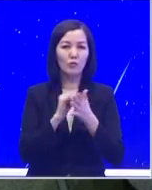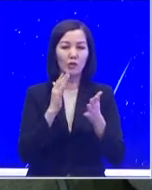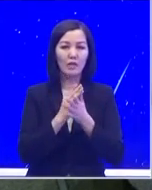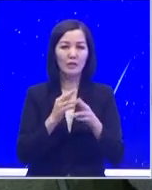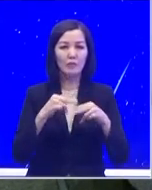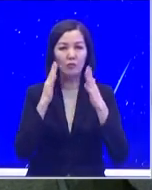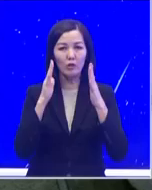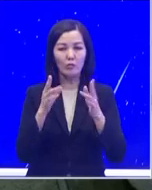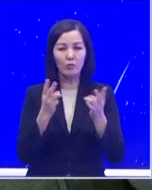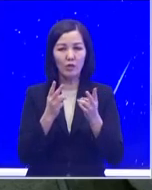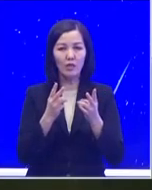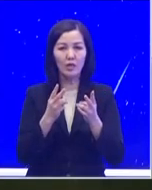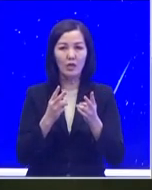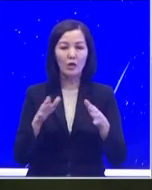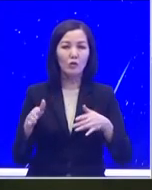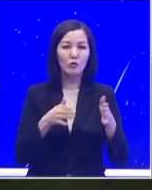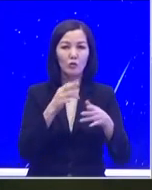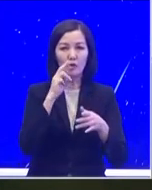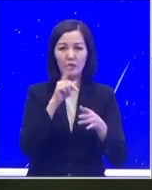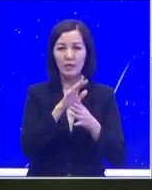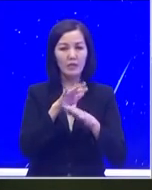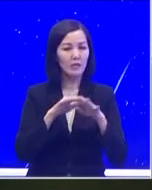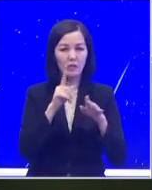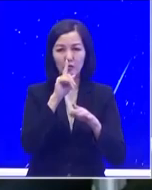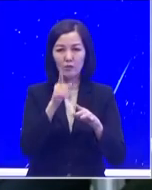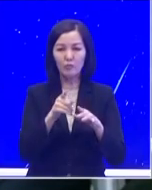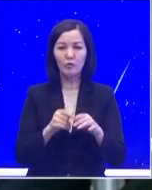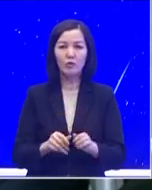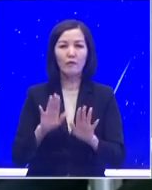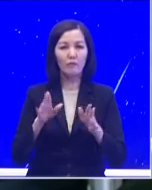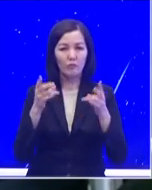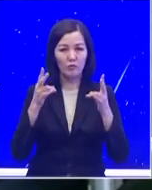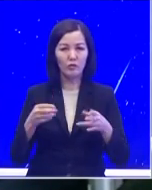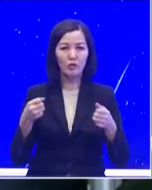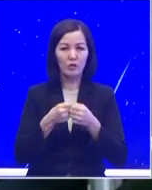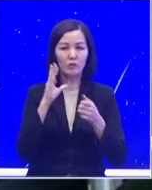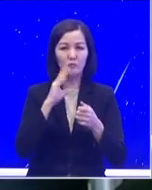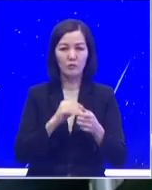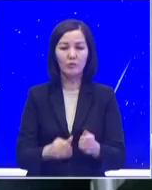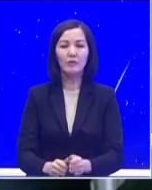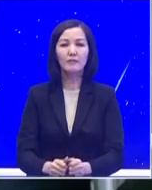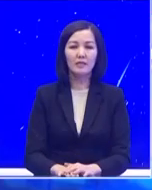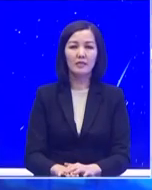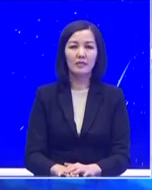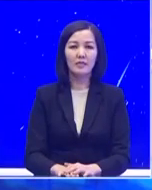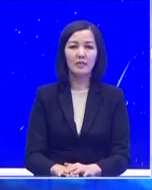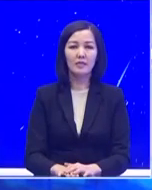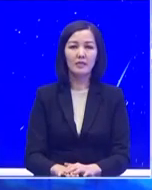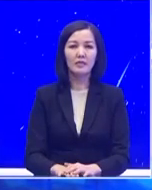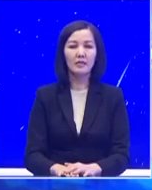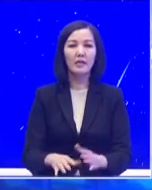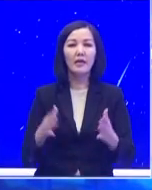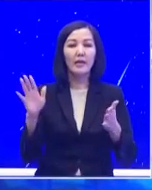болуды ескертеді, себебі жол қателікті кешірмейді. Айзада Оразалы, Дамир Анитов, Абзал Нүсіпов, Жетісу телеарнасы.